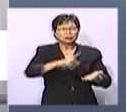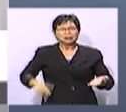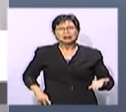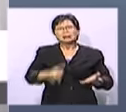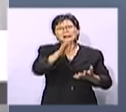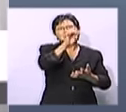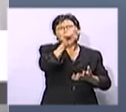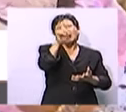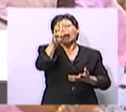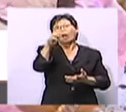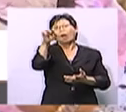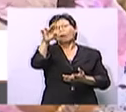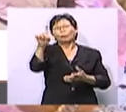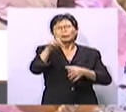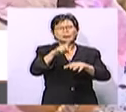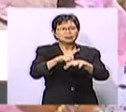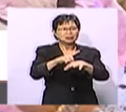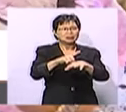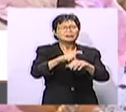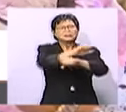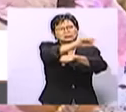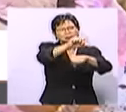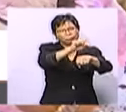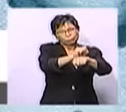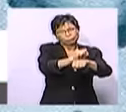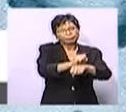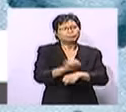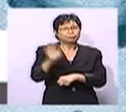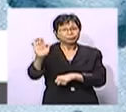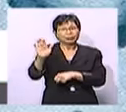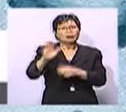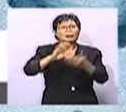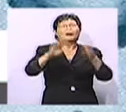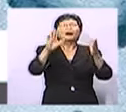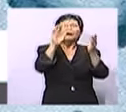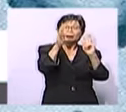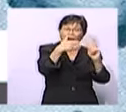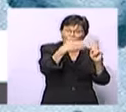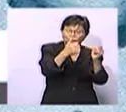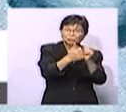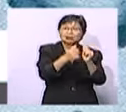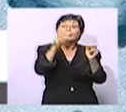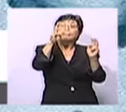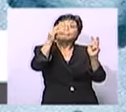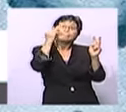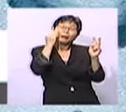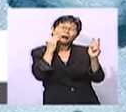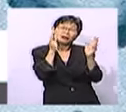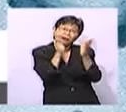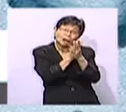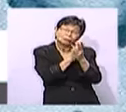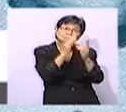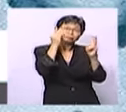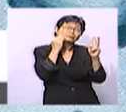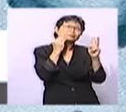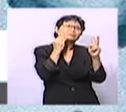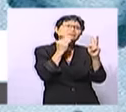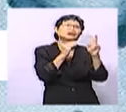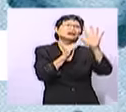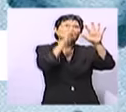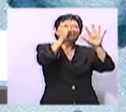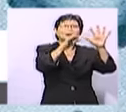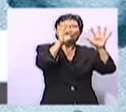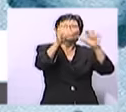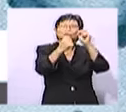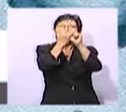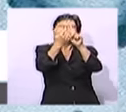Edward VII di Outram Road, Singapura. Dia mendirikan rumah tangga dengan Tun Dr. Mahathir Mohamad pada 5